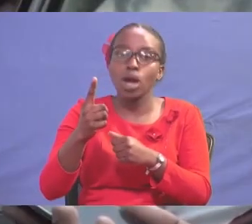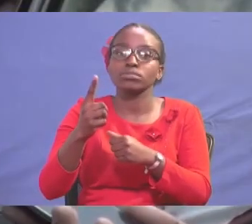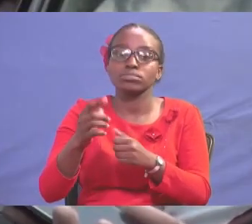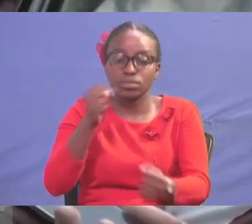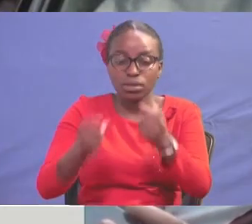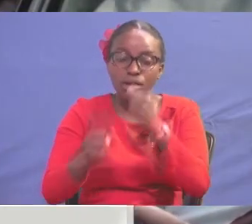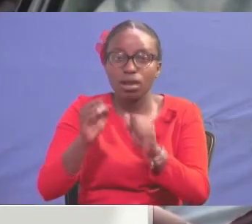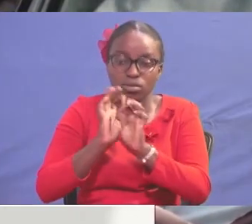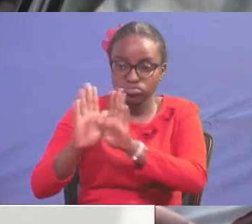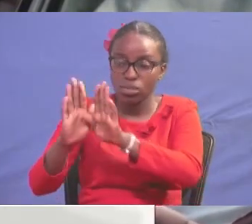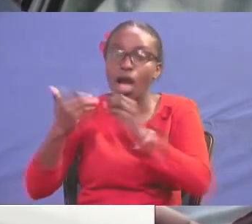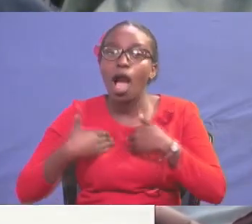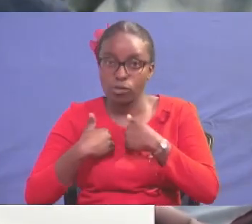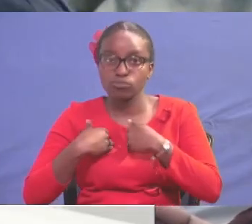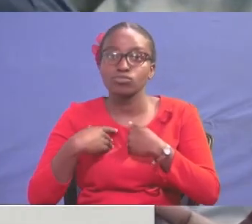koti sahihi